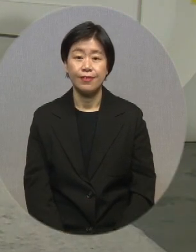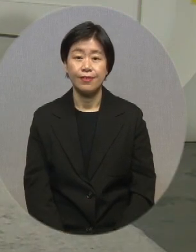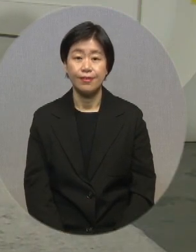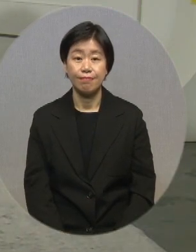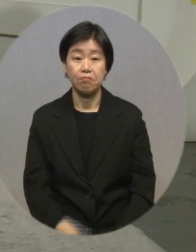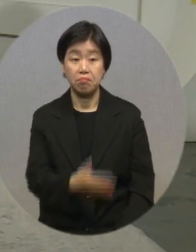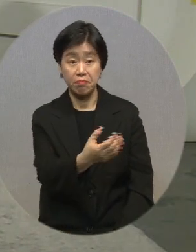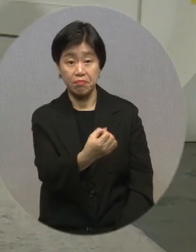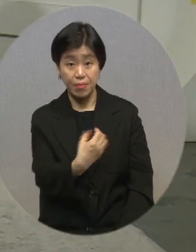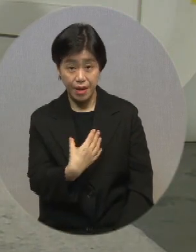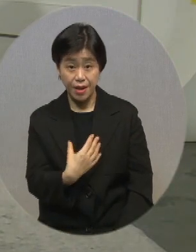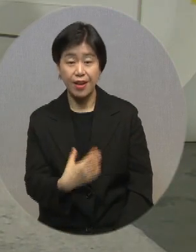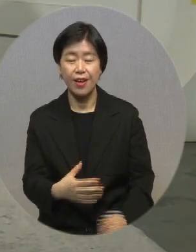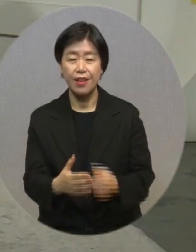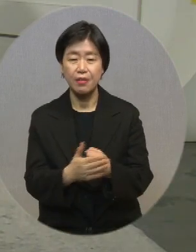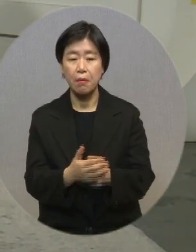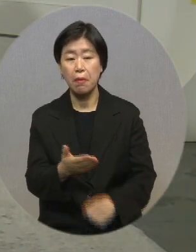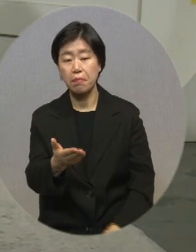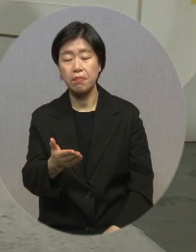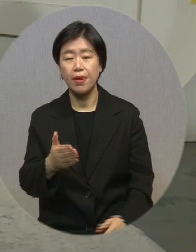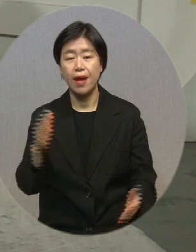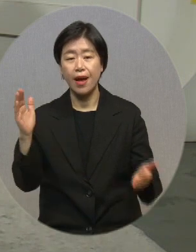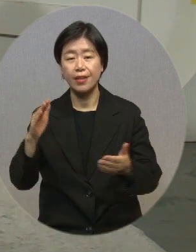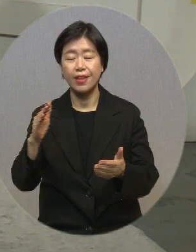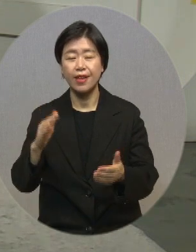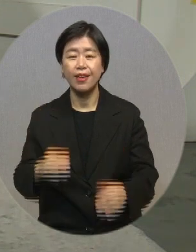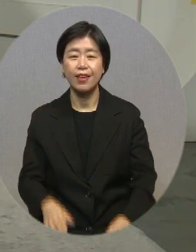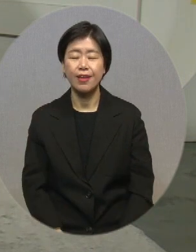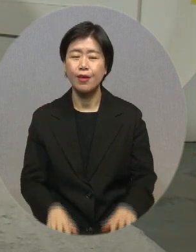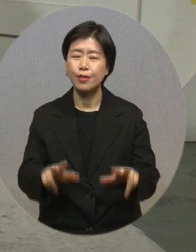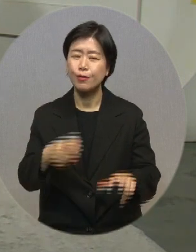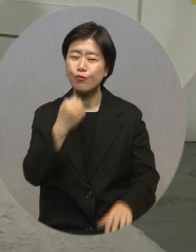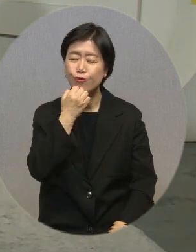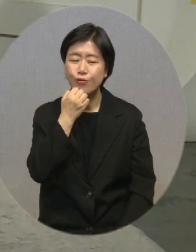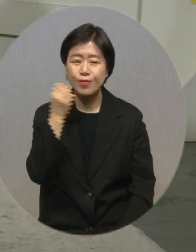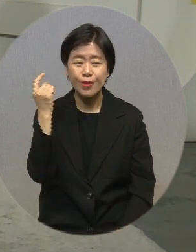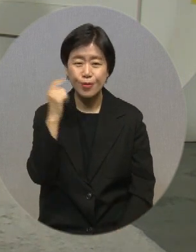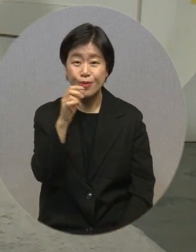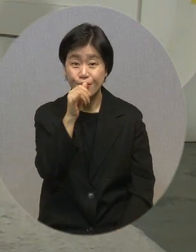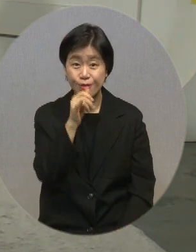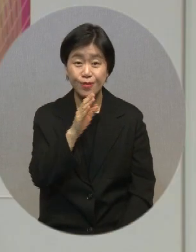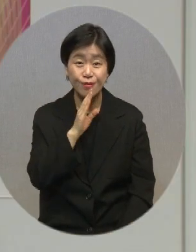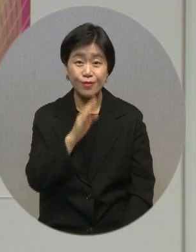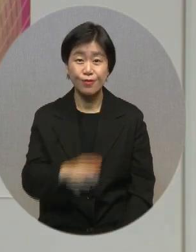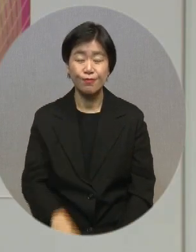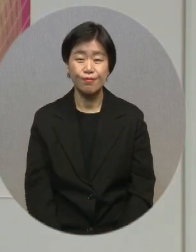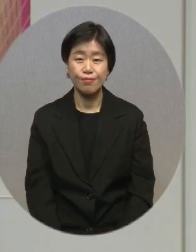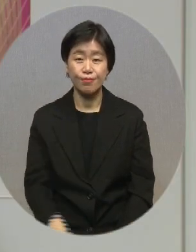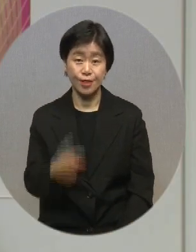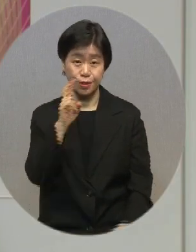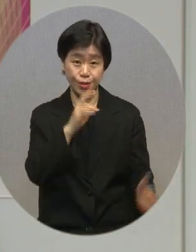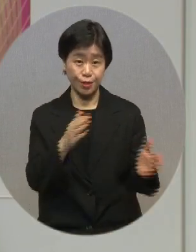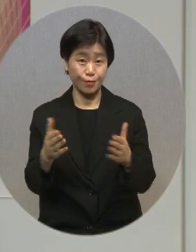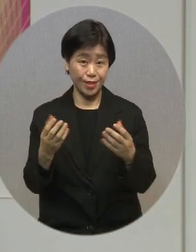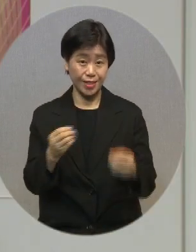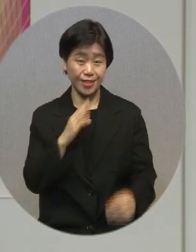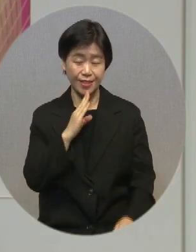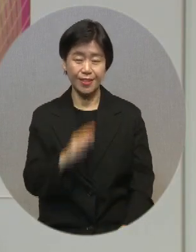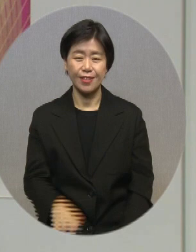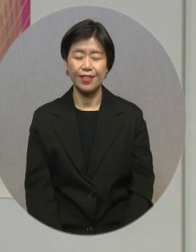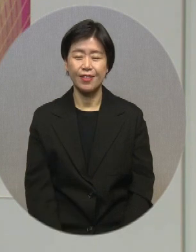선생님 말씀하시니까 이제 네. 우리 학생이 긴장이 좀 풀어졌는지 그렇지. 네 웃음도 나오고 그런데요. 네. 네. 자 이제 노래할 준비가 되신 것